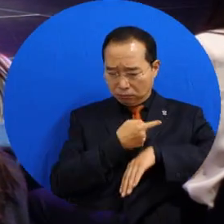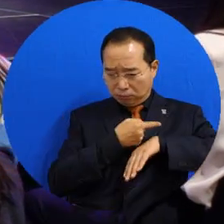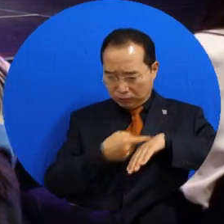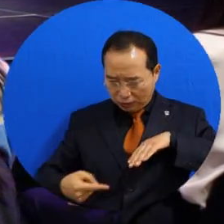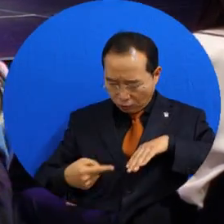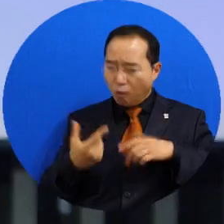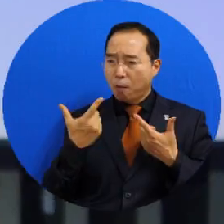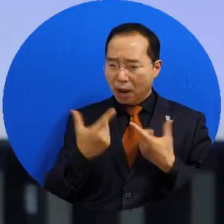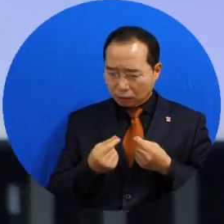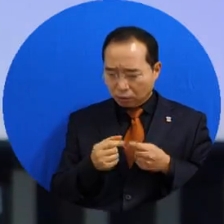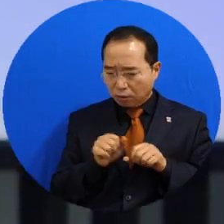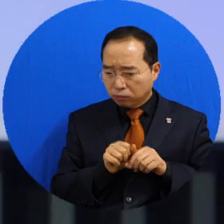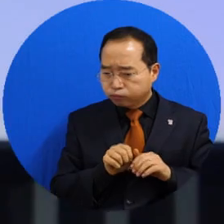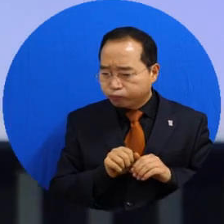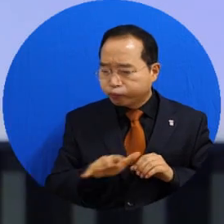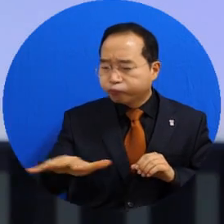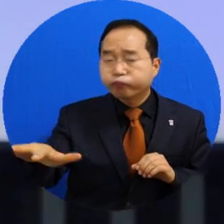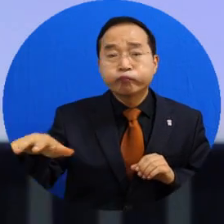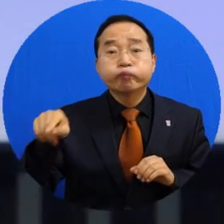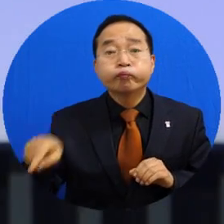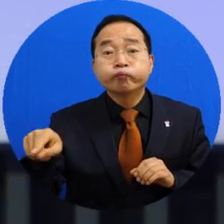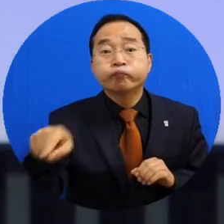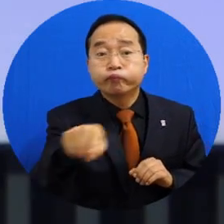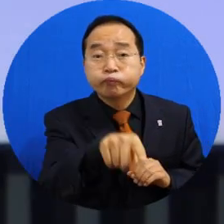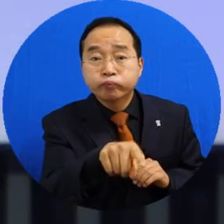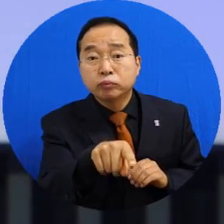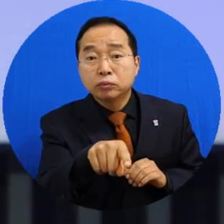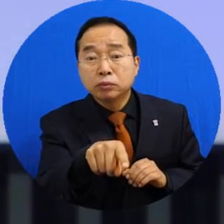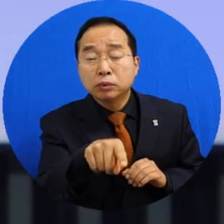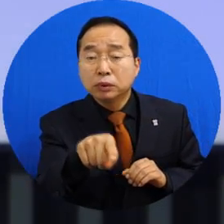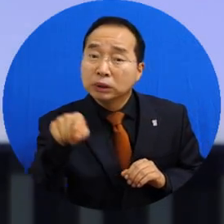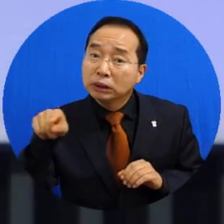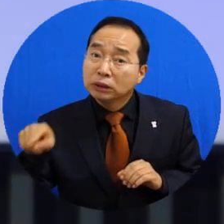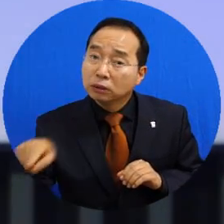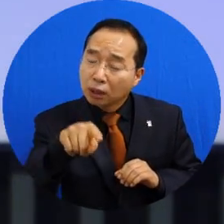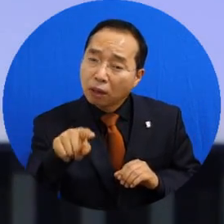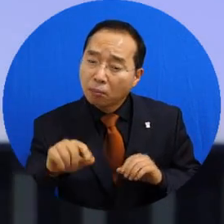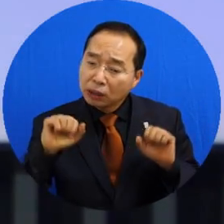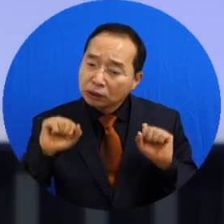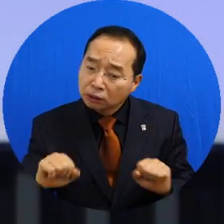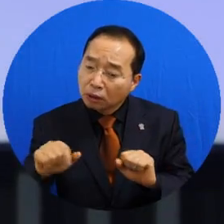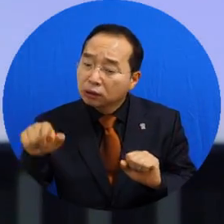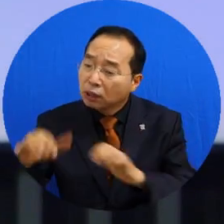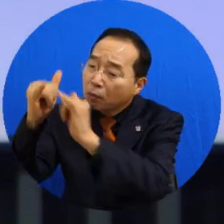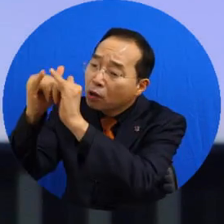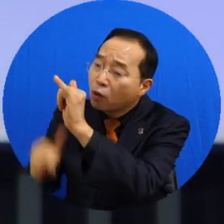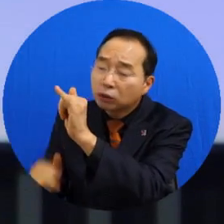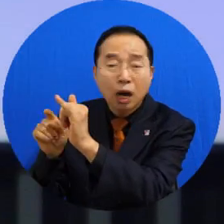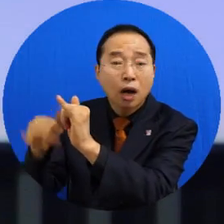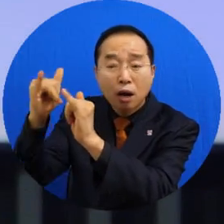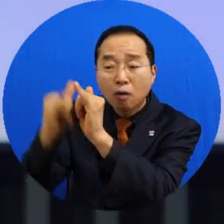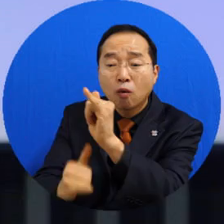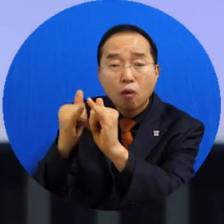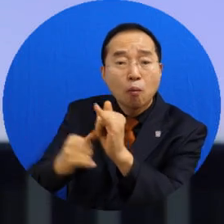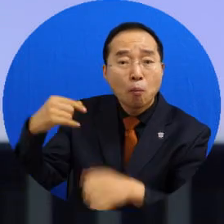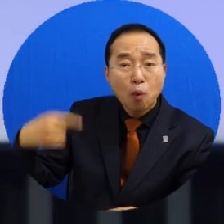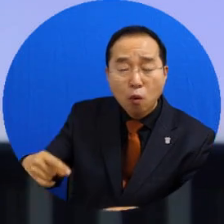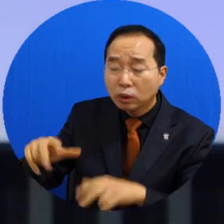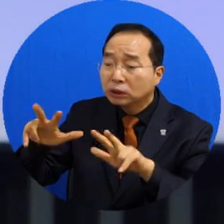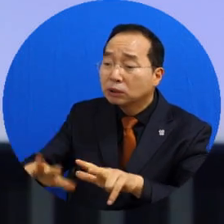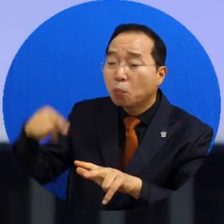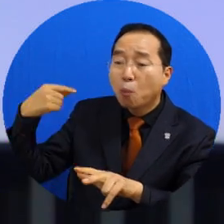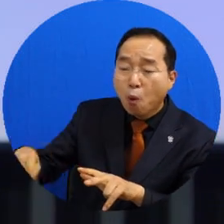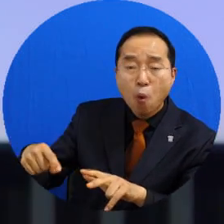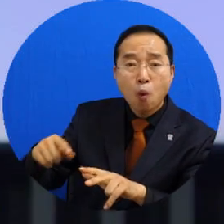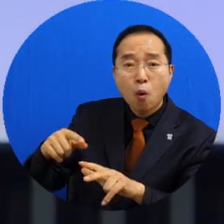민족에서 출발했지만 한반도 밖에서 살아가는 그들에 대해서, 그들의 존재에 대해서, 그들의 역사에 대해서, 그들의 현재에